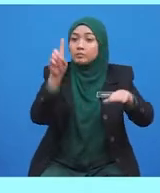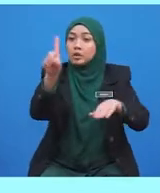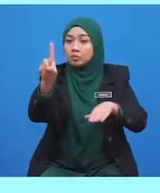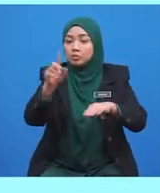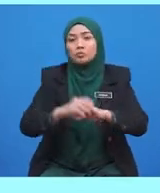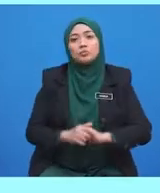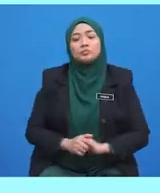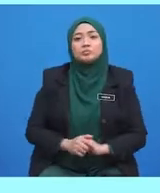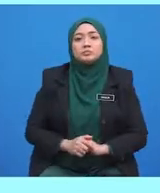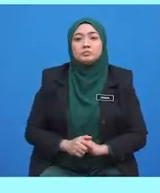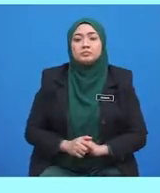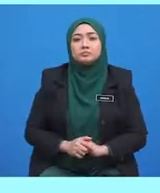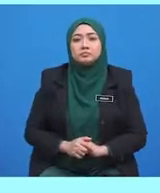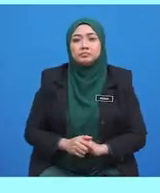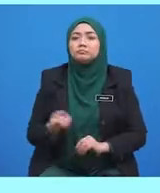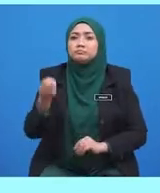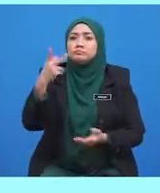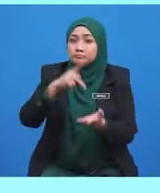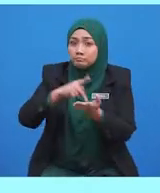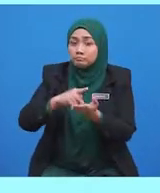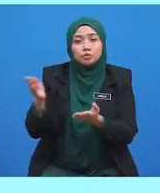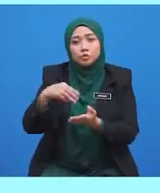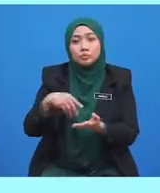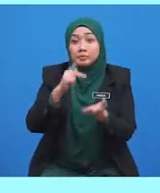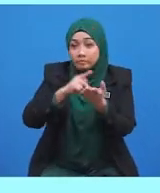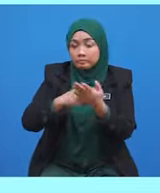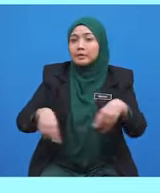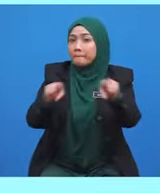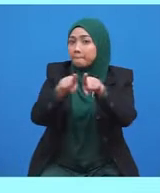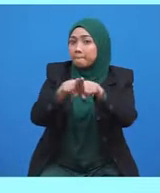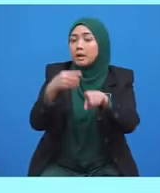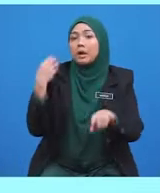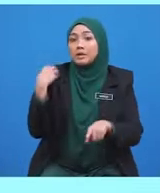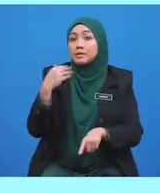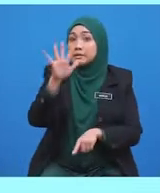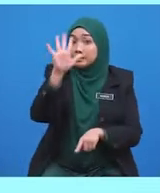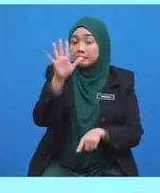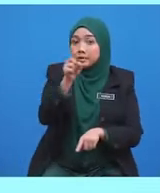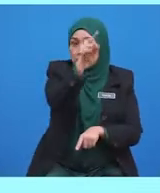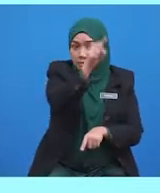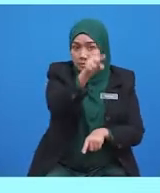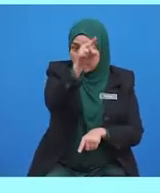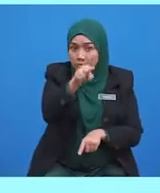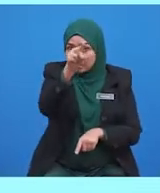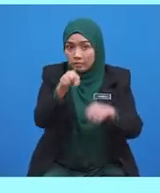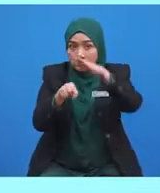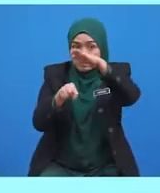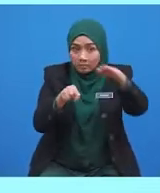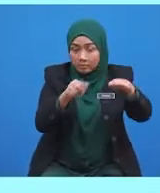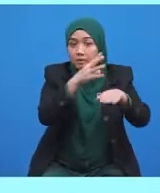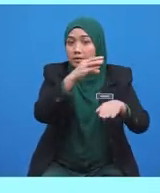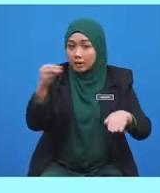Berapa ya? Ayuh bilang bersama. Ada 5 garis dan di sebelahnya ada 1